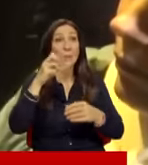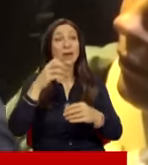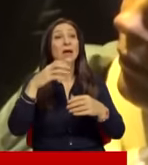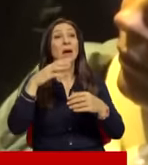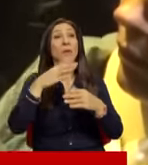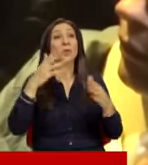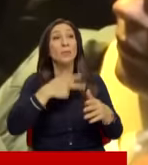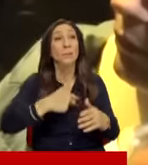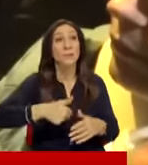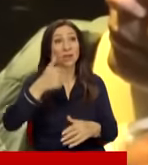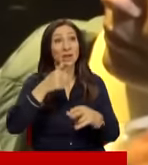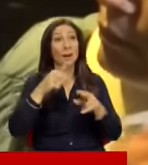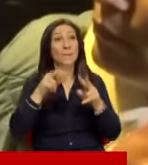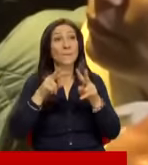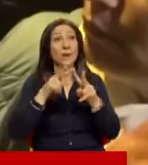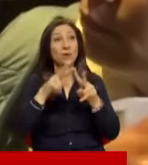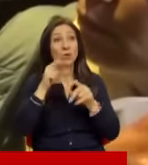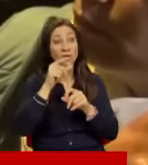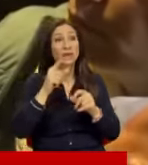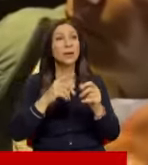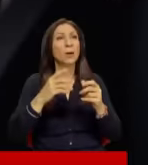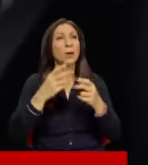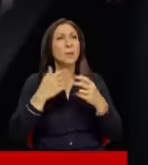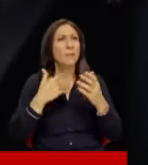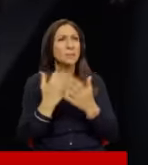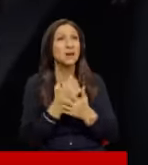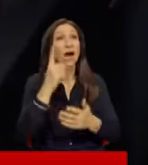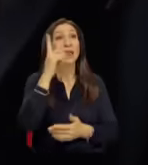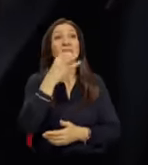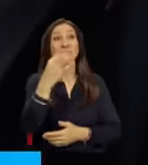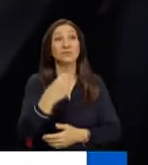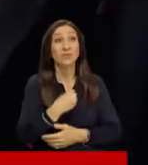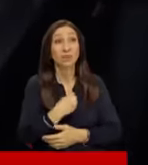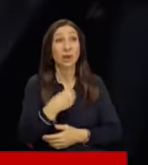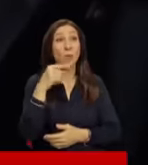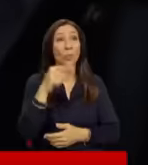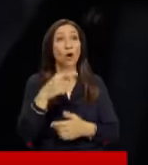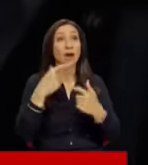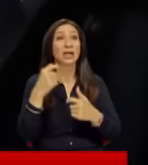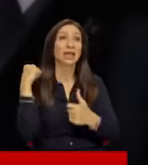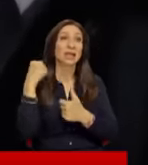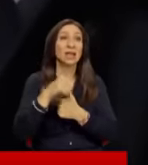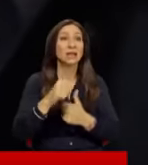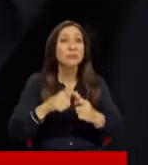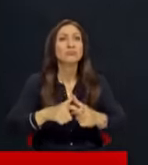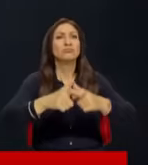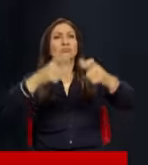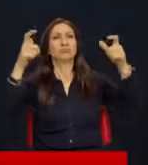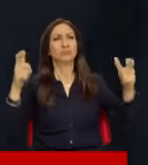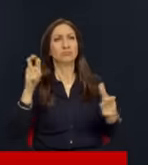Hatay Büyükşehir Belediye Başkan Adayı Mehmet Öntürk zafer konuşması yaptı. Allah'ın izniyle bu Hatay'ı yeniden bizden ayağa